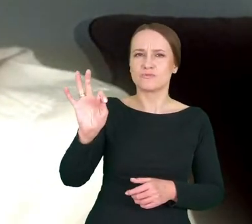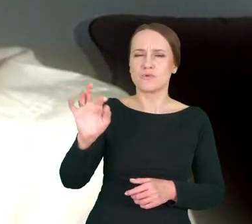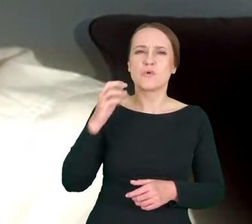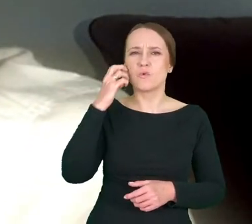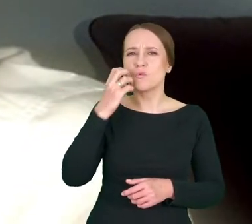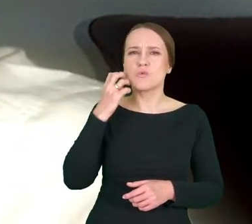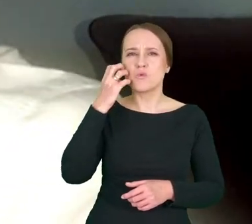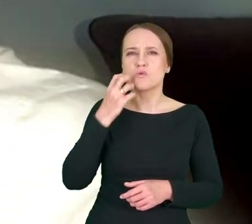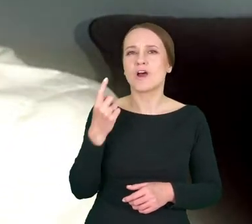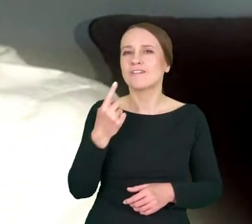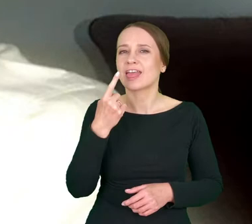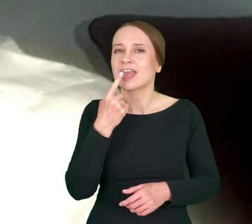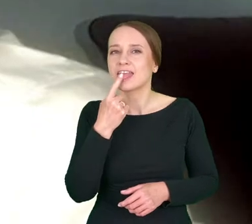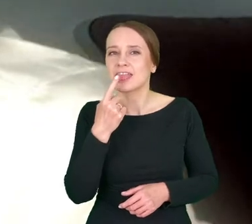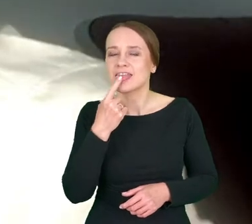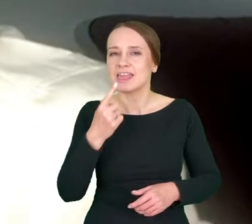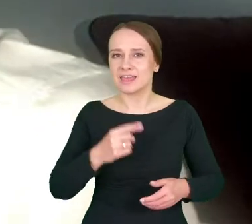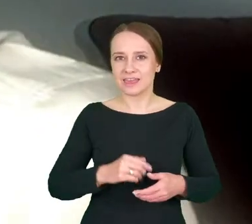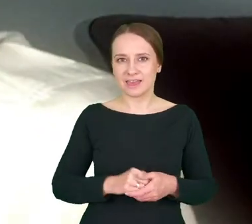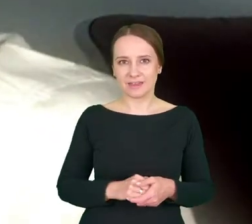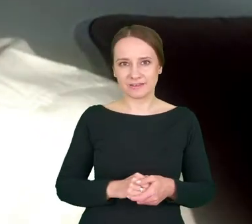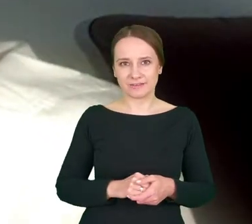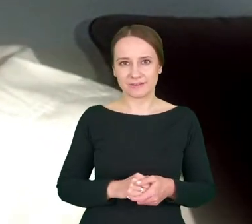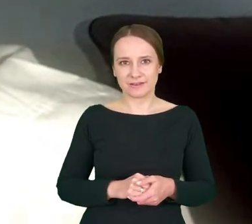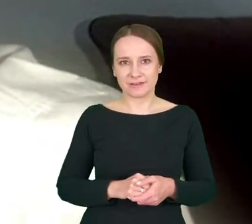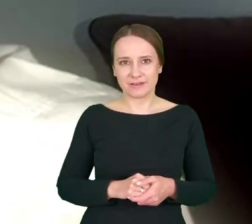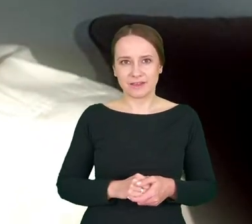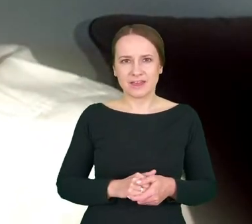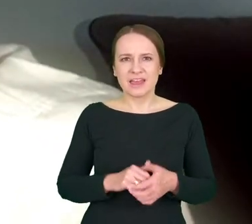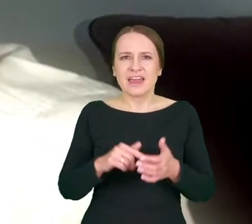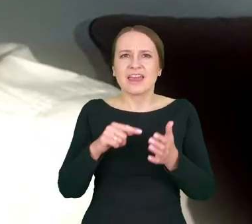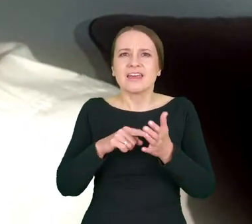Suczko, to jakże teraz?